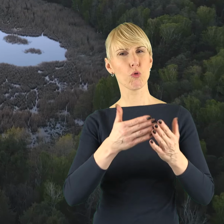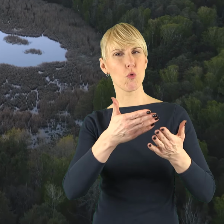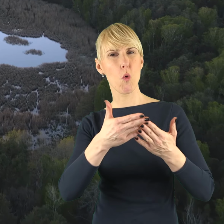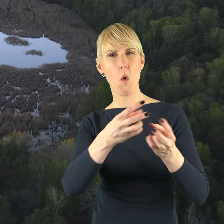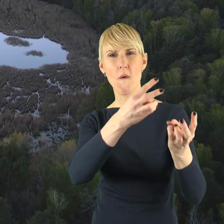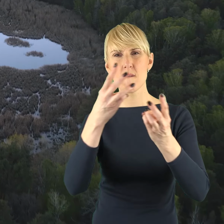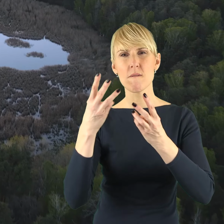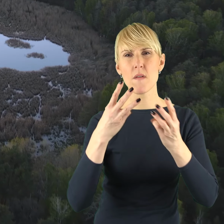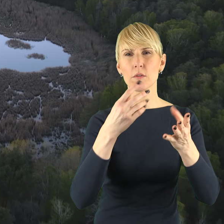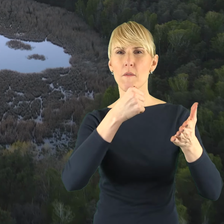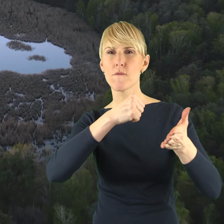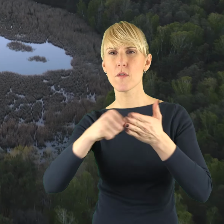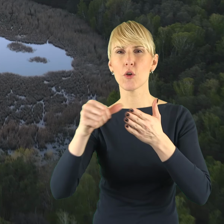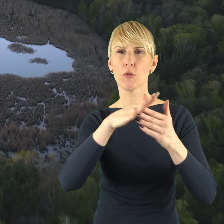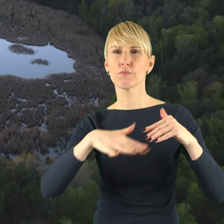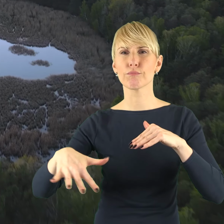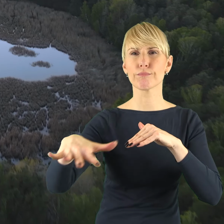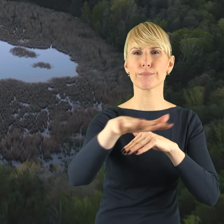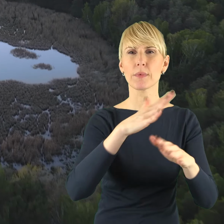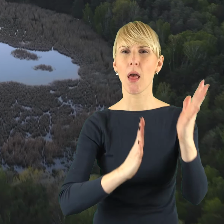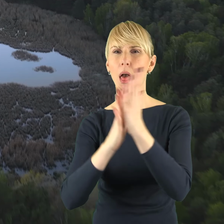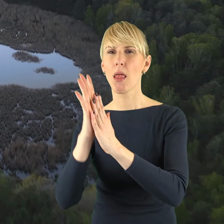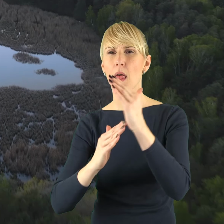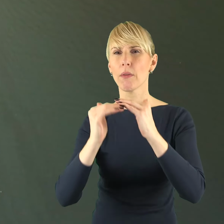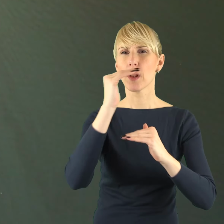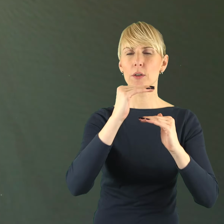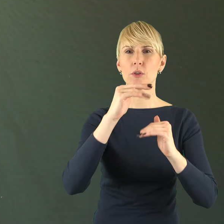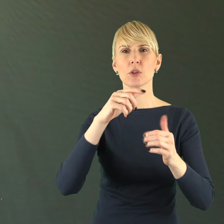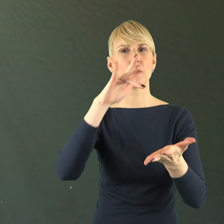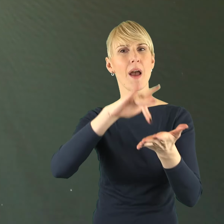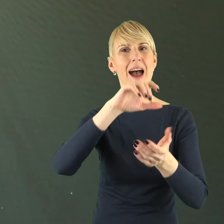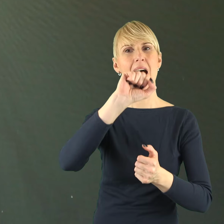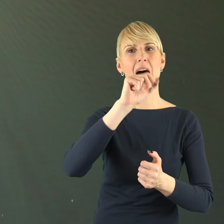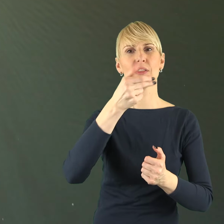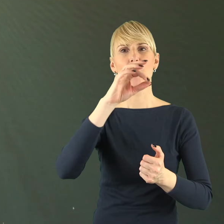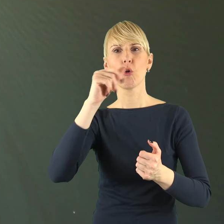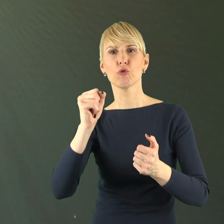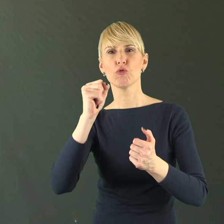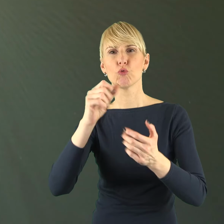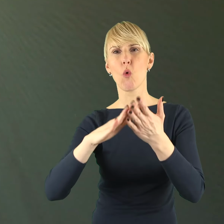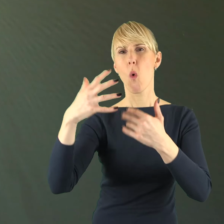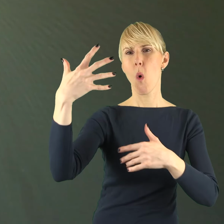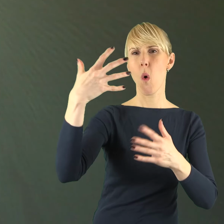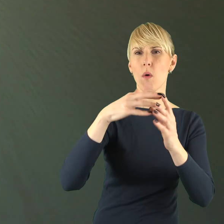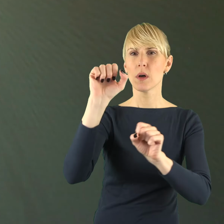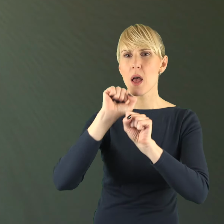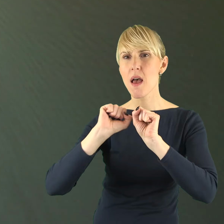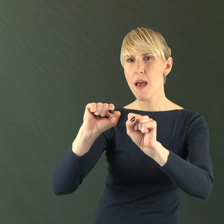Na najcenniejszych dla przyrody terenach, w Nadleśnictwie Antonin, utworzono rezerwat przyrody